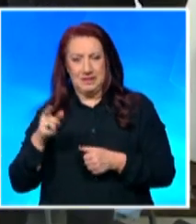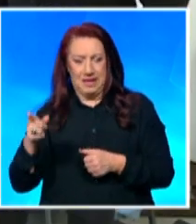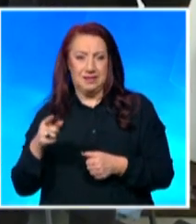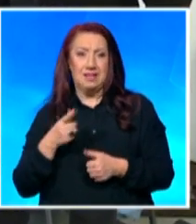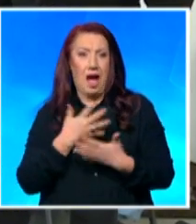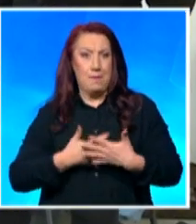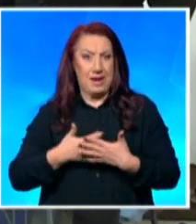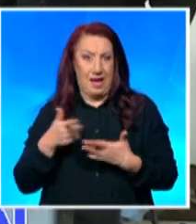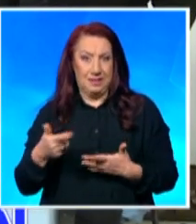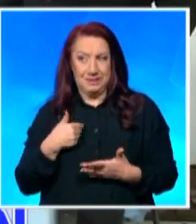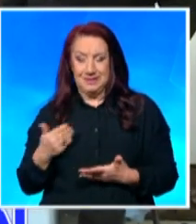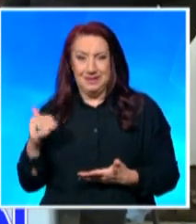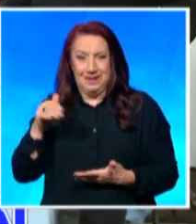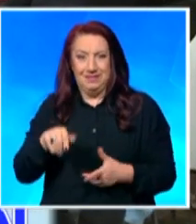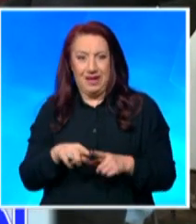територия. Шоби.